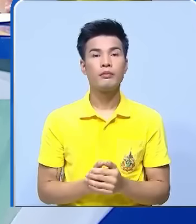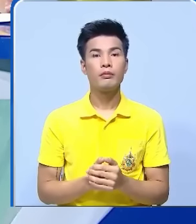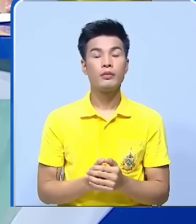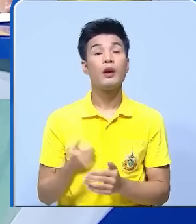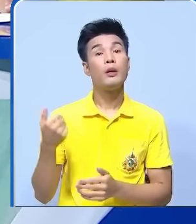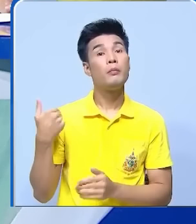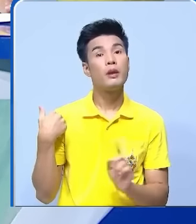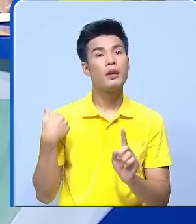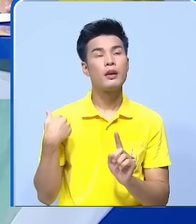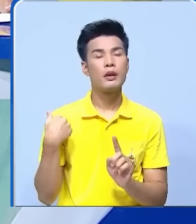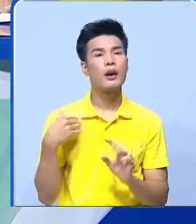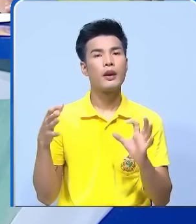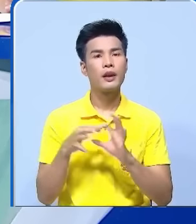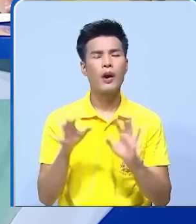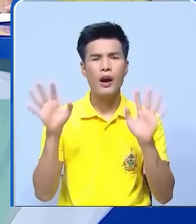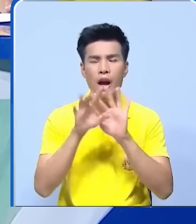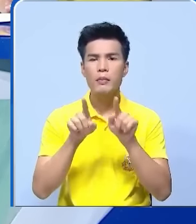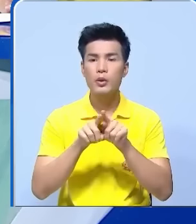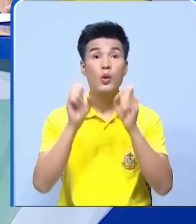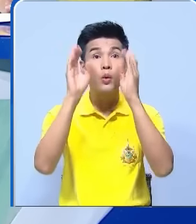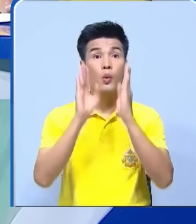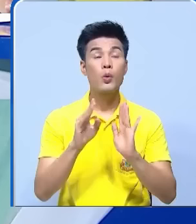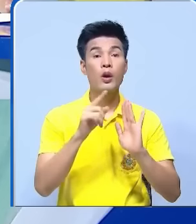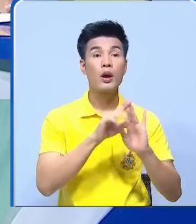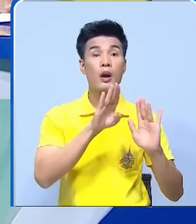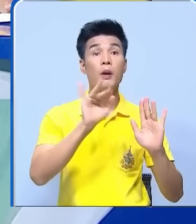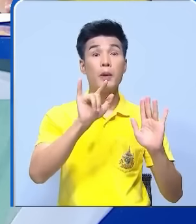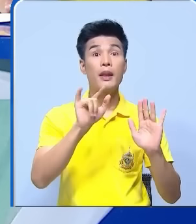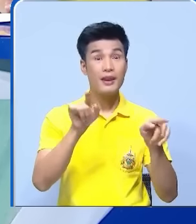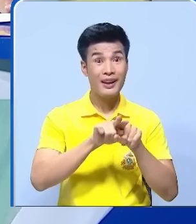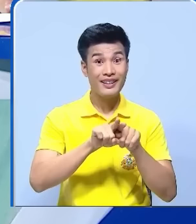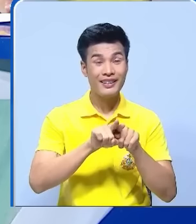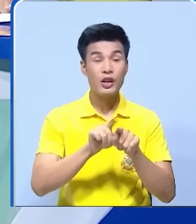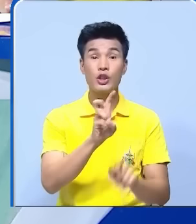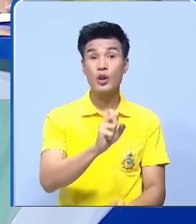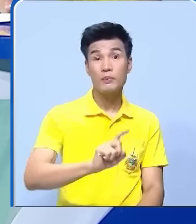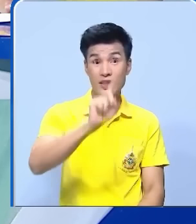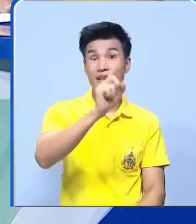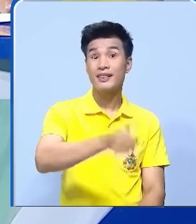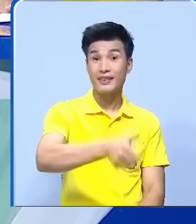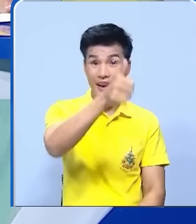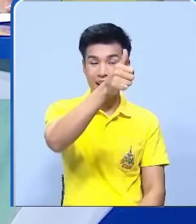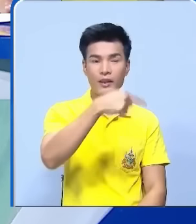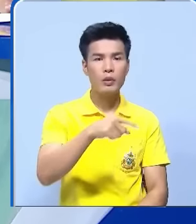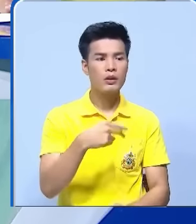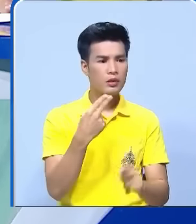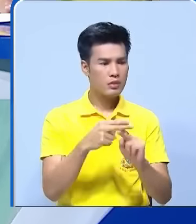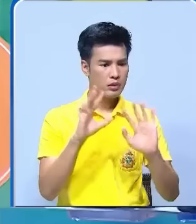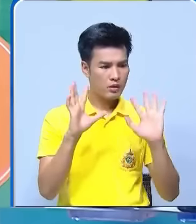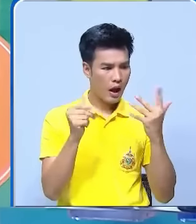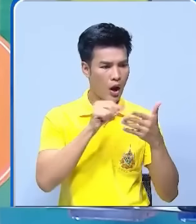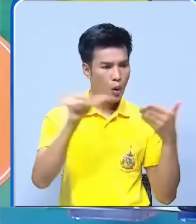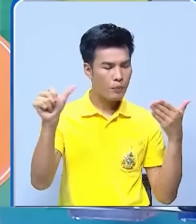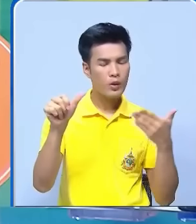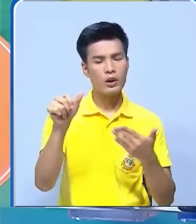มีกรณีคล้ายๆกับเรื่องของครูเบนเกิดขึ้นนะเรื่องของครูเบนที่ตอนแรกมีชื่อโอ้โหสอบติดได้อันดับหนึ่งเลยอ่ะแต่สุดท้ายชื่อหายไปแล้วก็มีการ